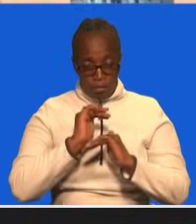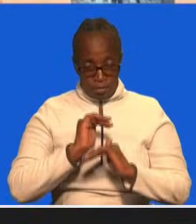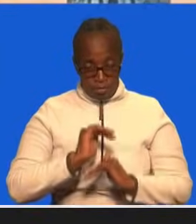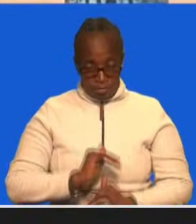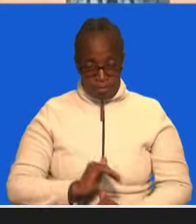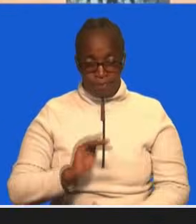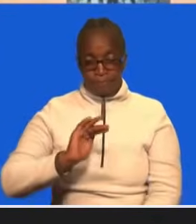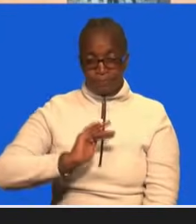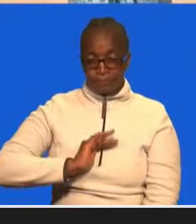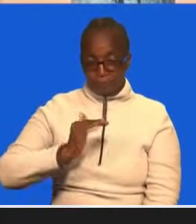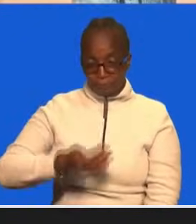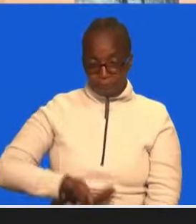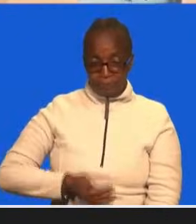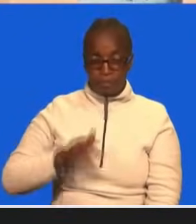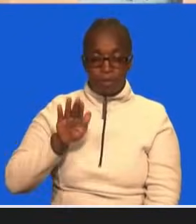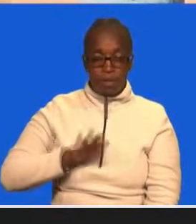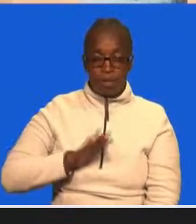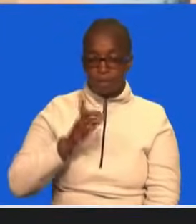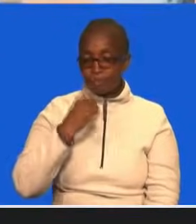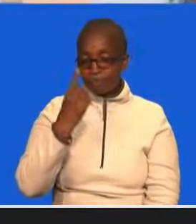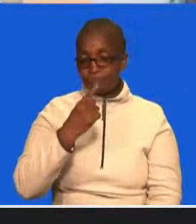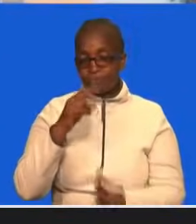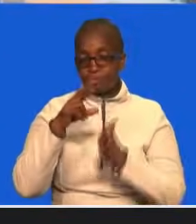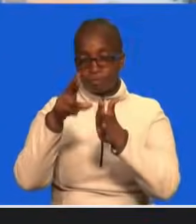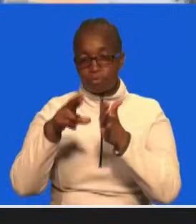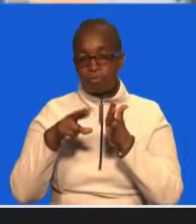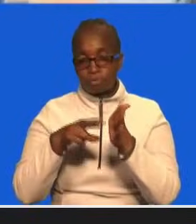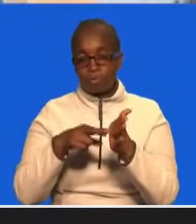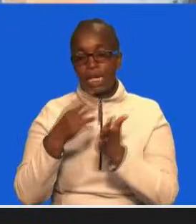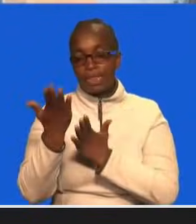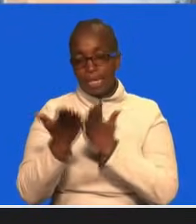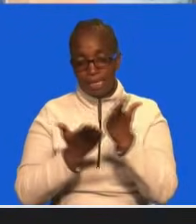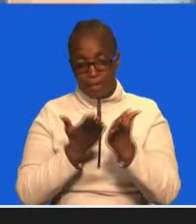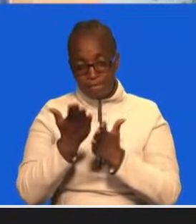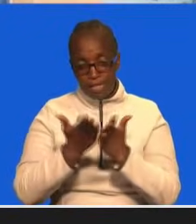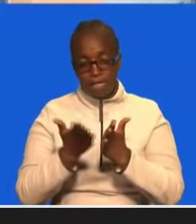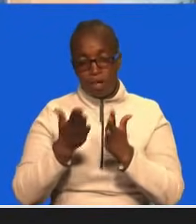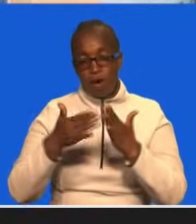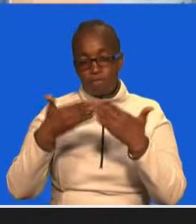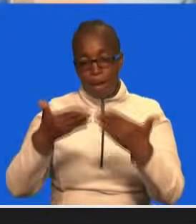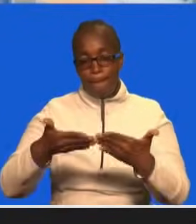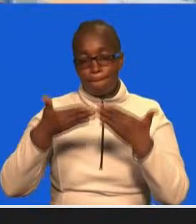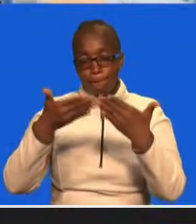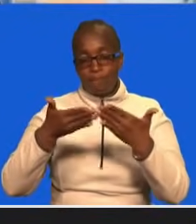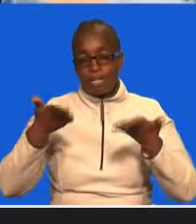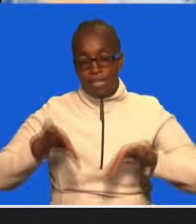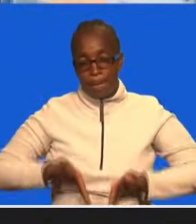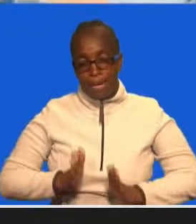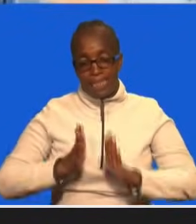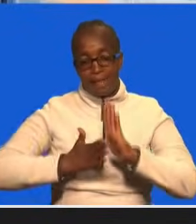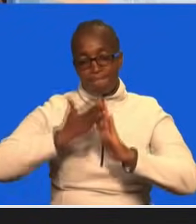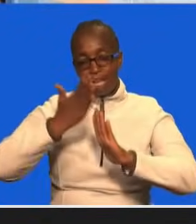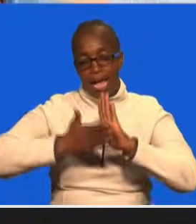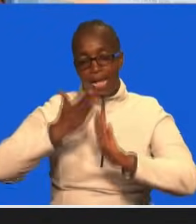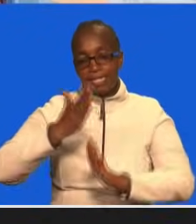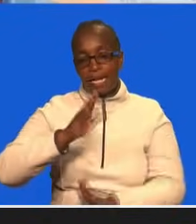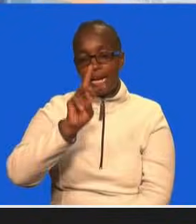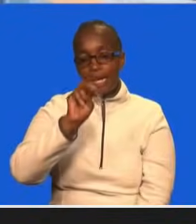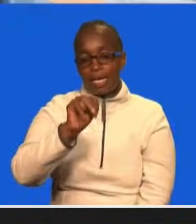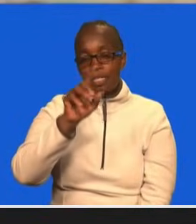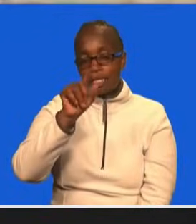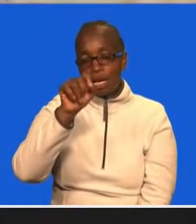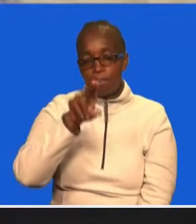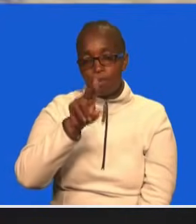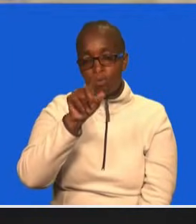Ni afueni kwa kina mama wajawazito ambao wanahitaji huduma za kujifungua kwa dharura katika eneo la